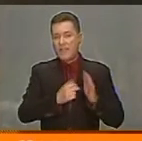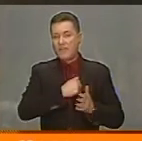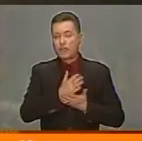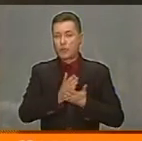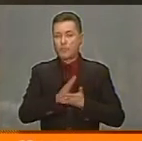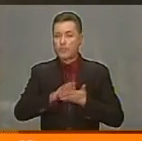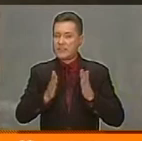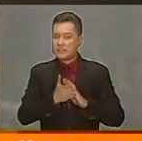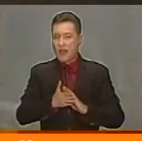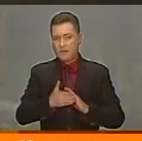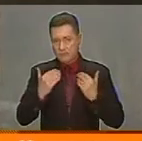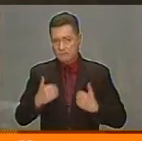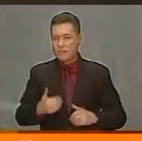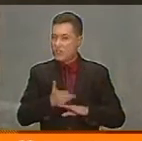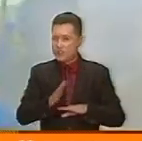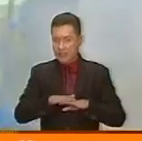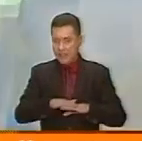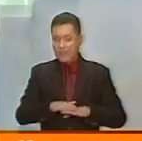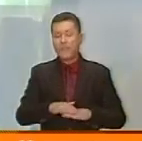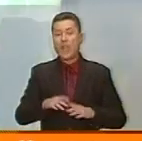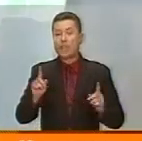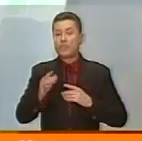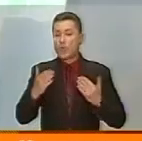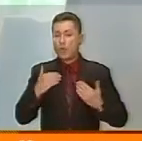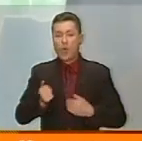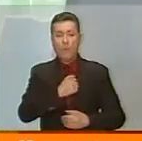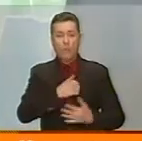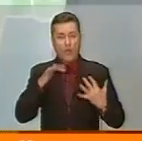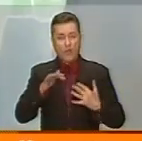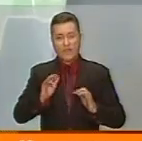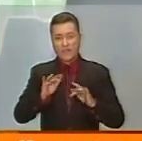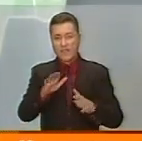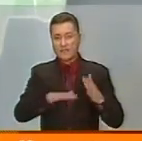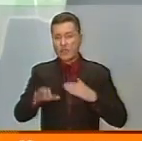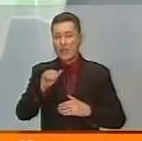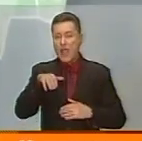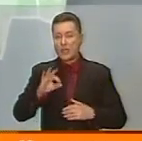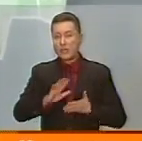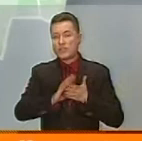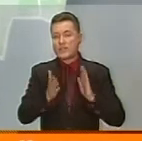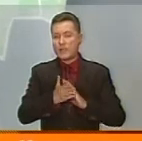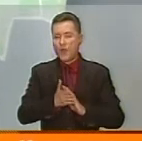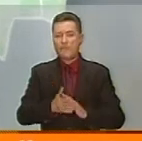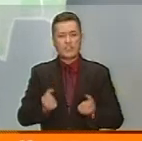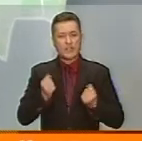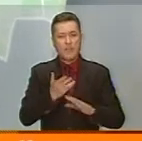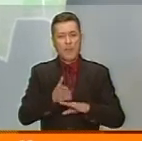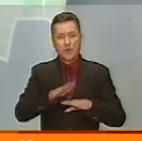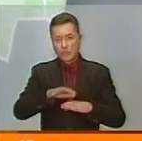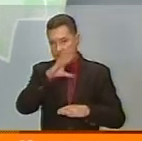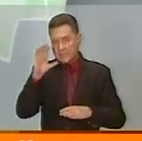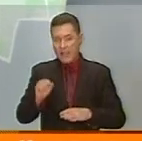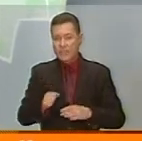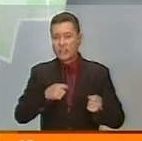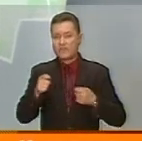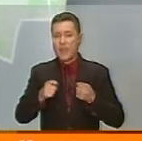деяких із них тяжкий. Ну і, власне, щодо бойових дій в зоні антитерористичної операції, становище доволі напружене. За ніч у штабі